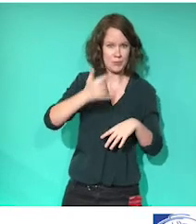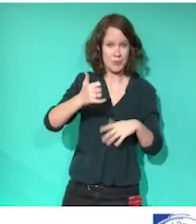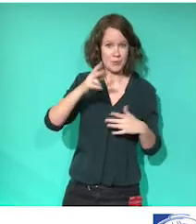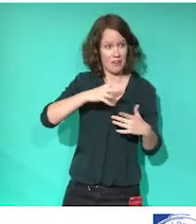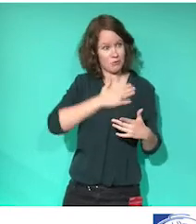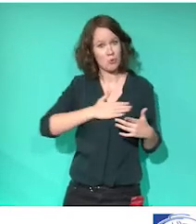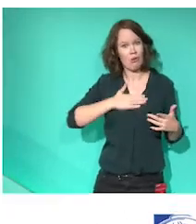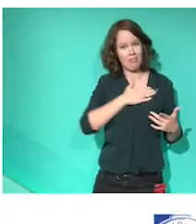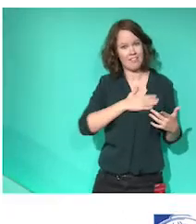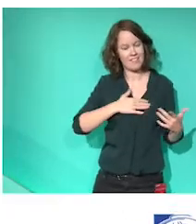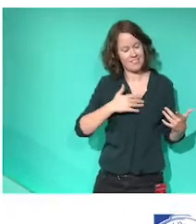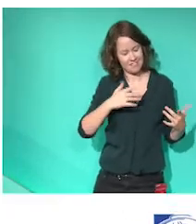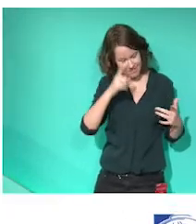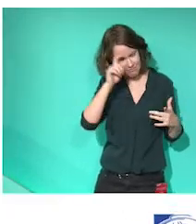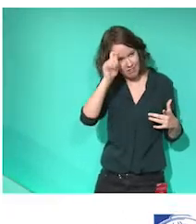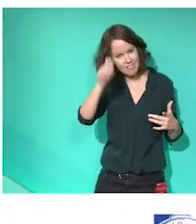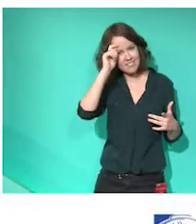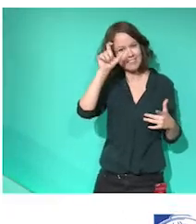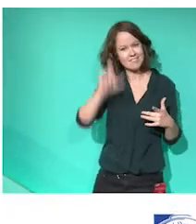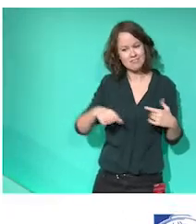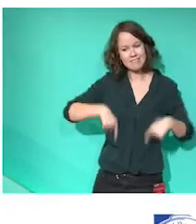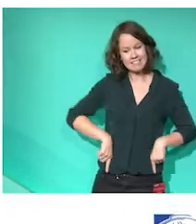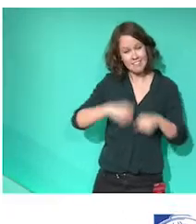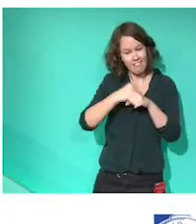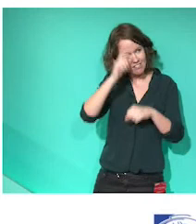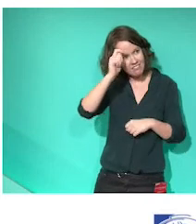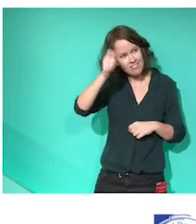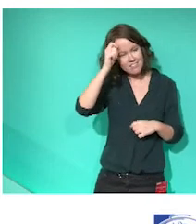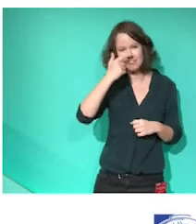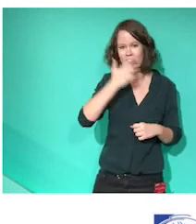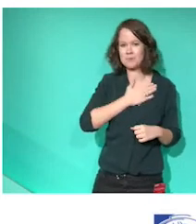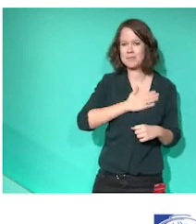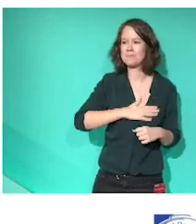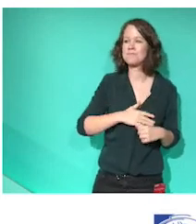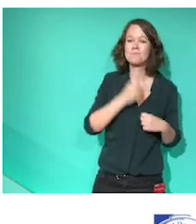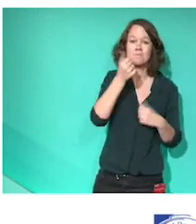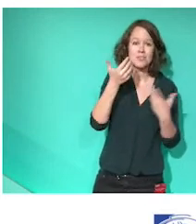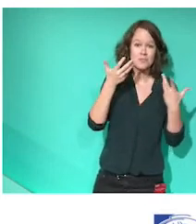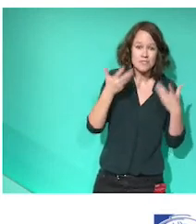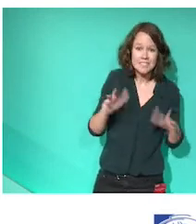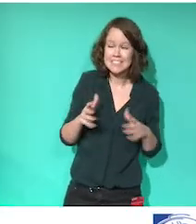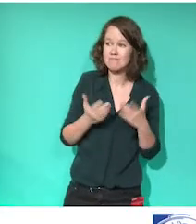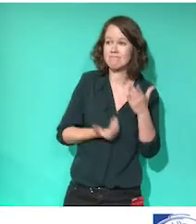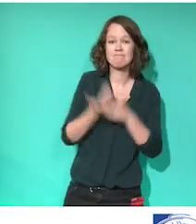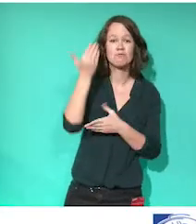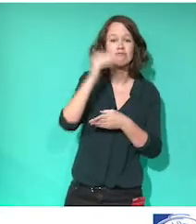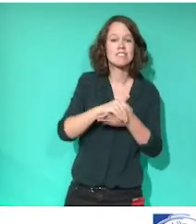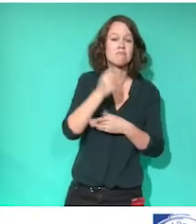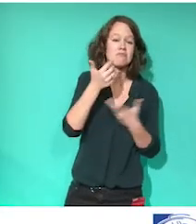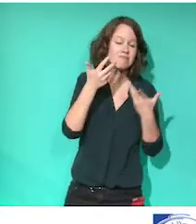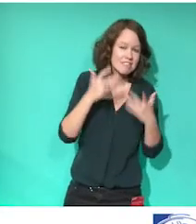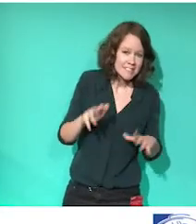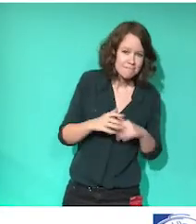moment-là avec vous et de le partager avec vous tous. On arrive au terme de cette belle journée et on va